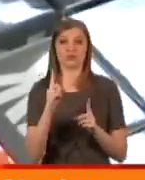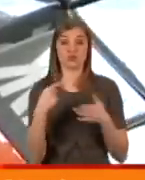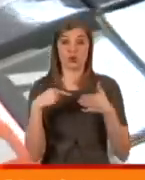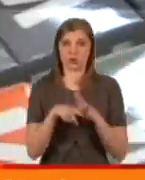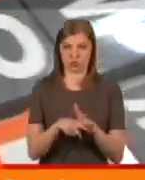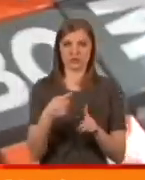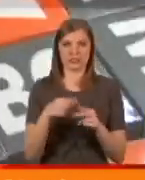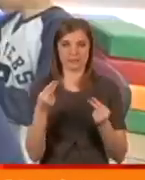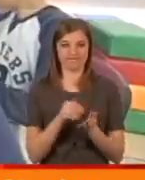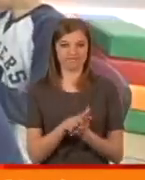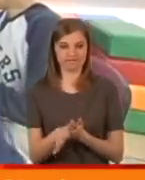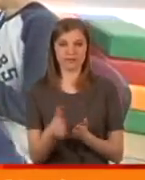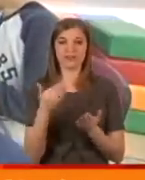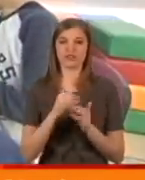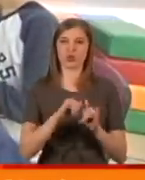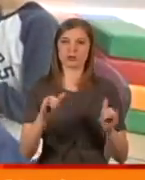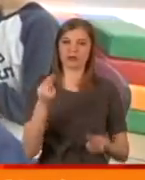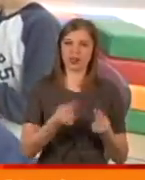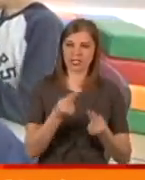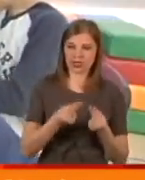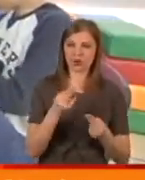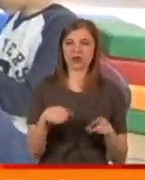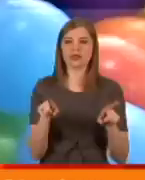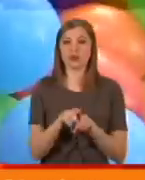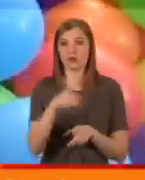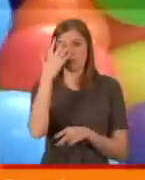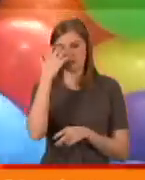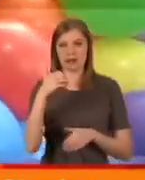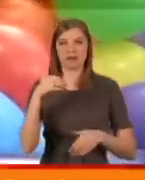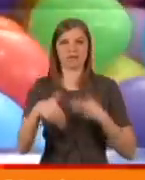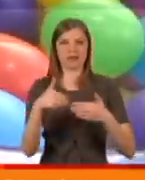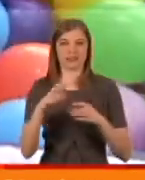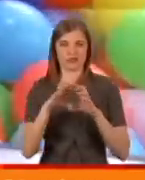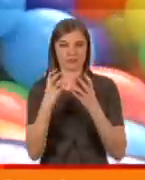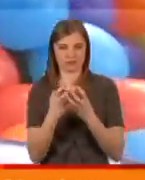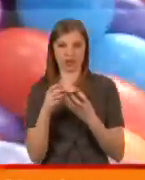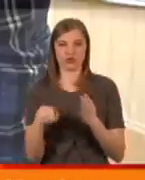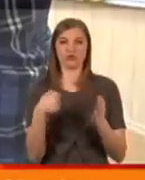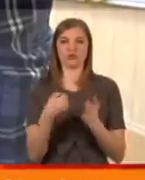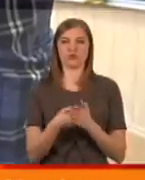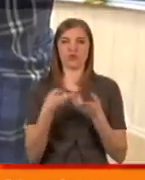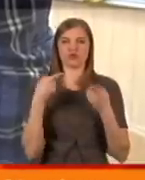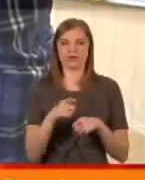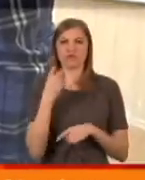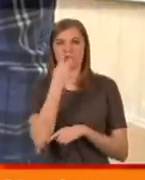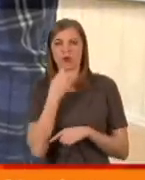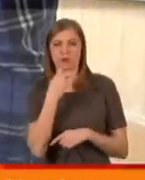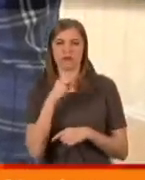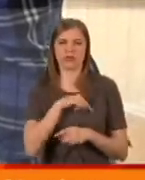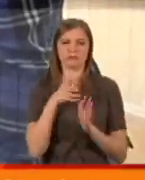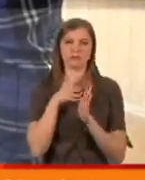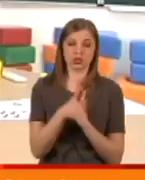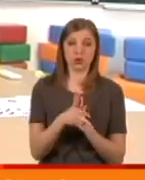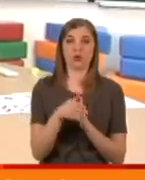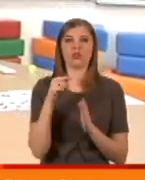інклюзія - це ресурс від розвивальних ігор і такого улюбленого басейну з м'ячиками до живої сили логопедів психологів